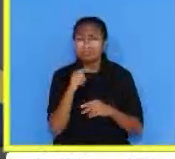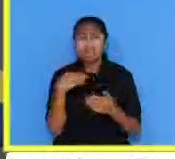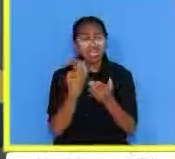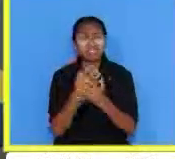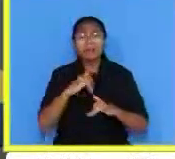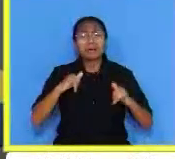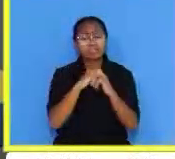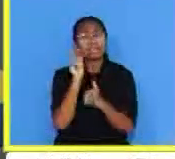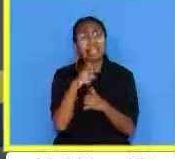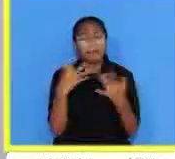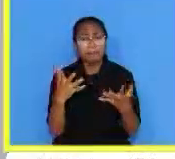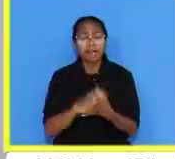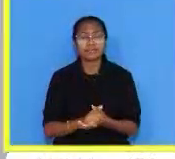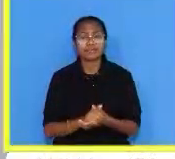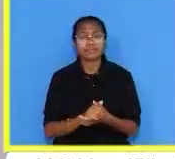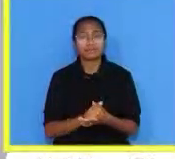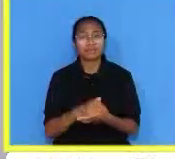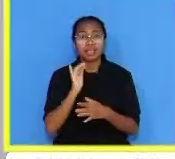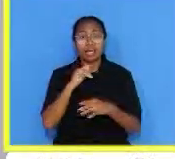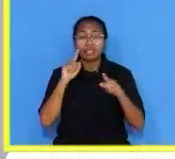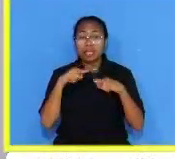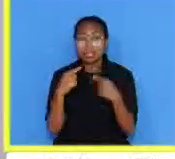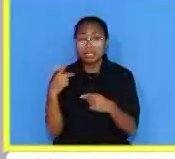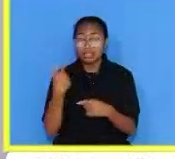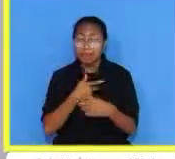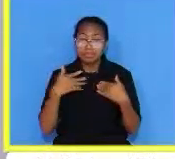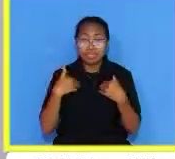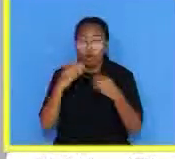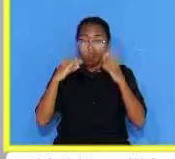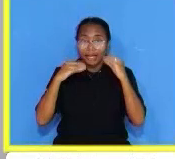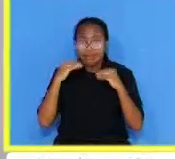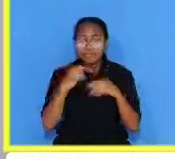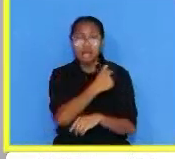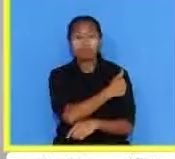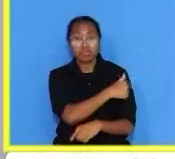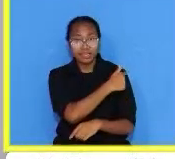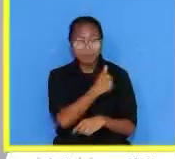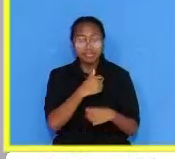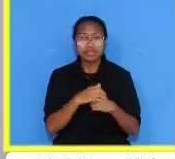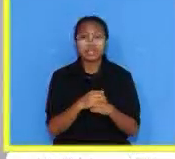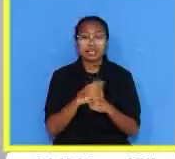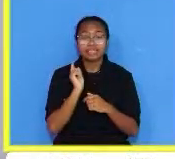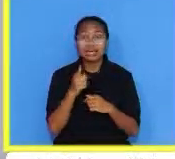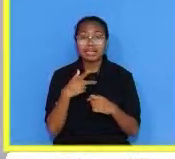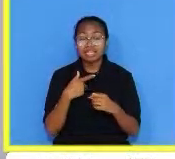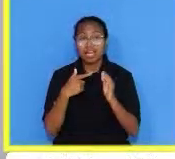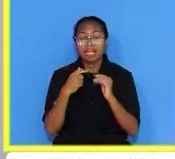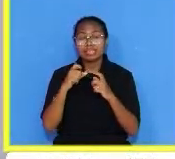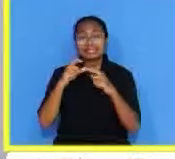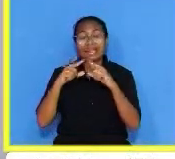Dina? Iya, jadi karena kita langsung koordinasi dengan puskesmas, jadi ketika disarankan